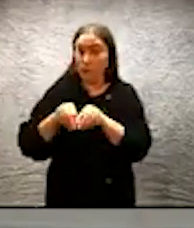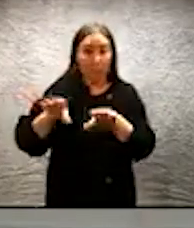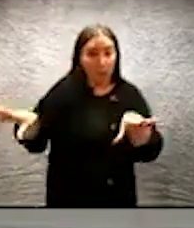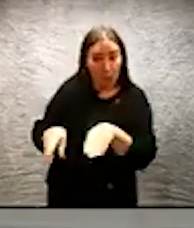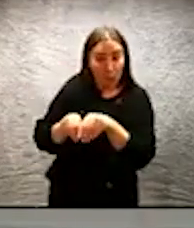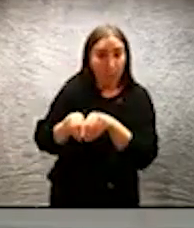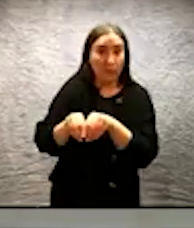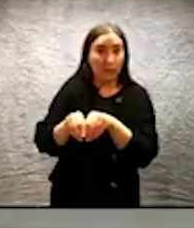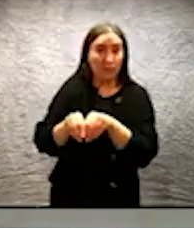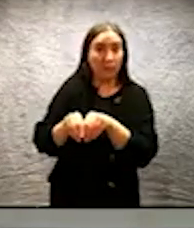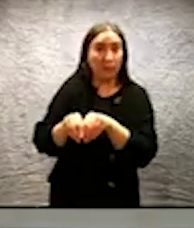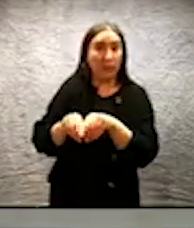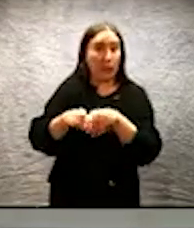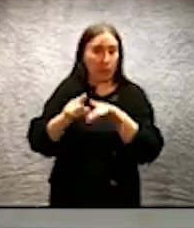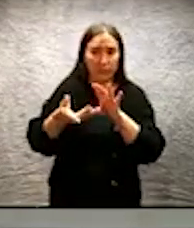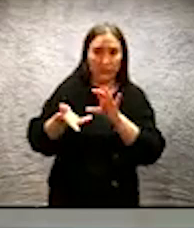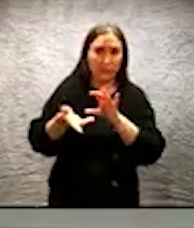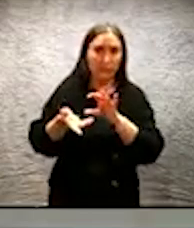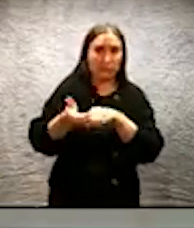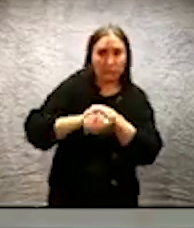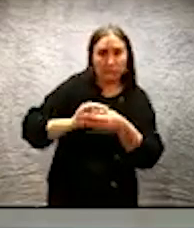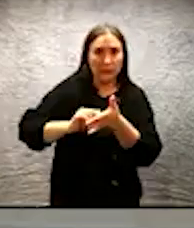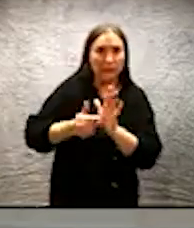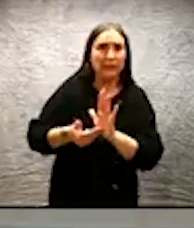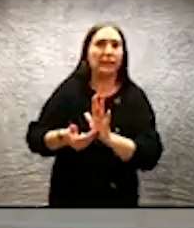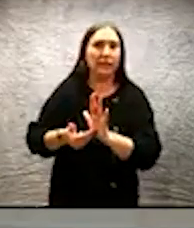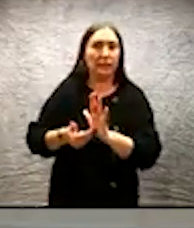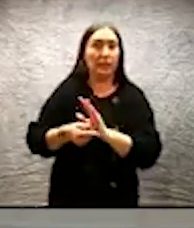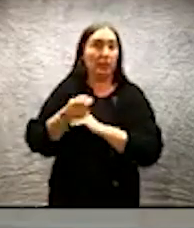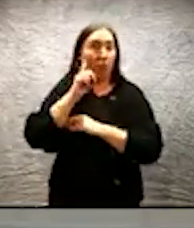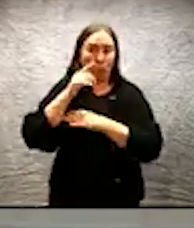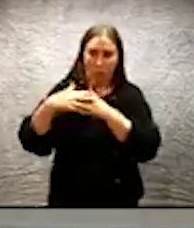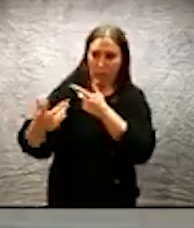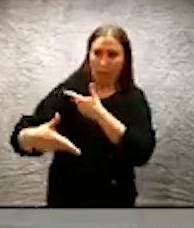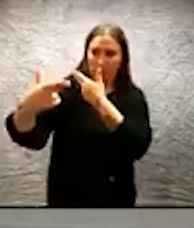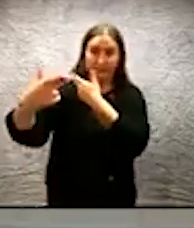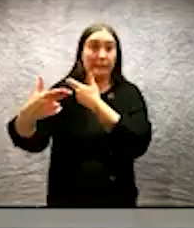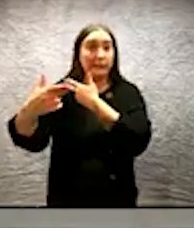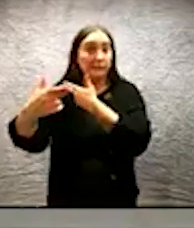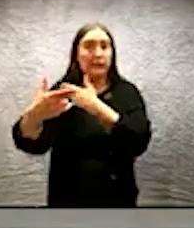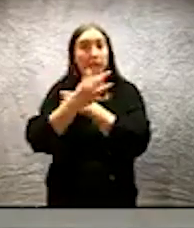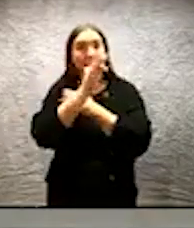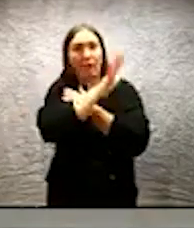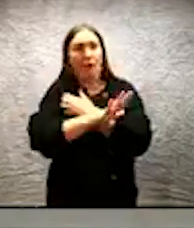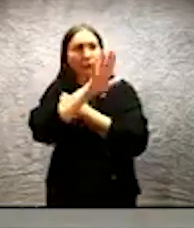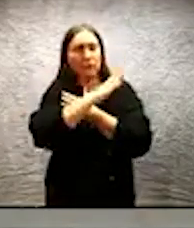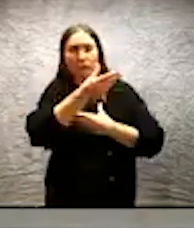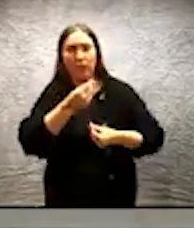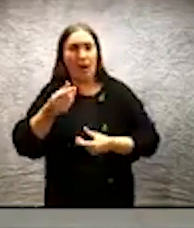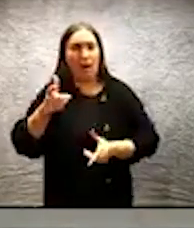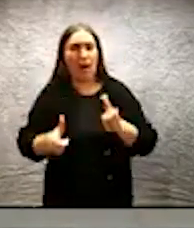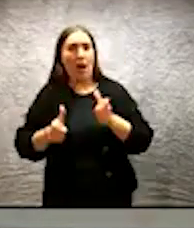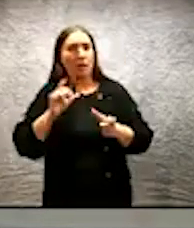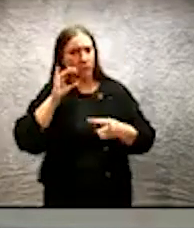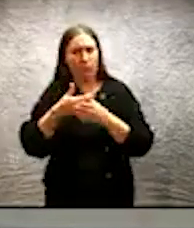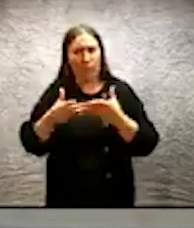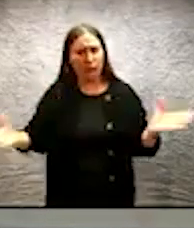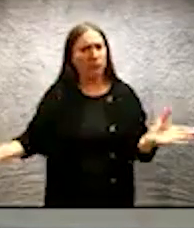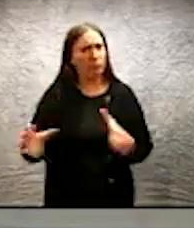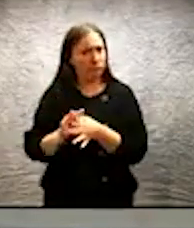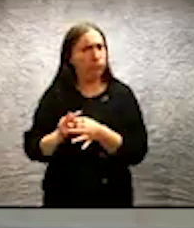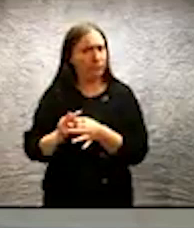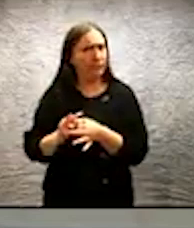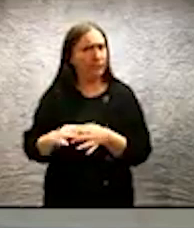ressources financières dans cette période contrainte et pleine d'incertitudes au niveau national. Notre vision collective incarne une